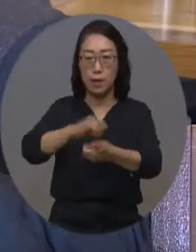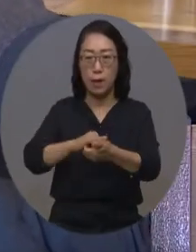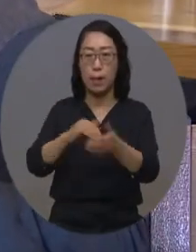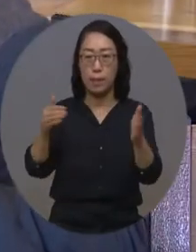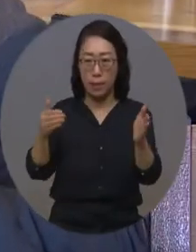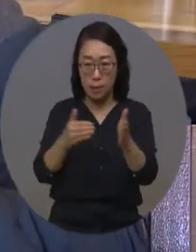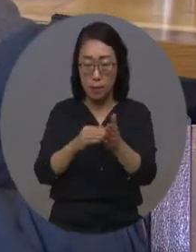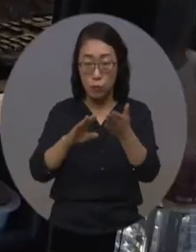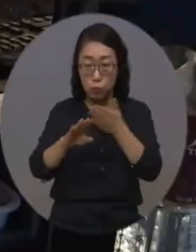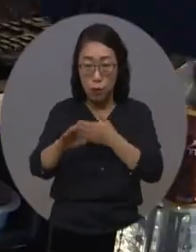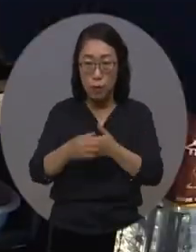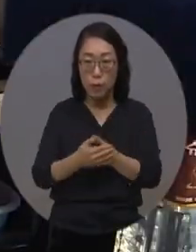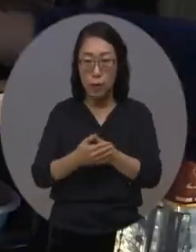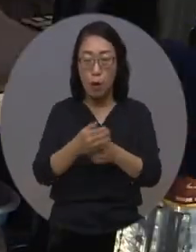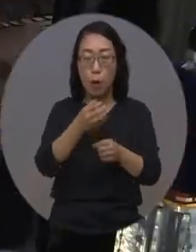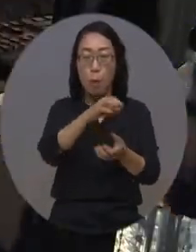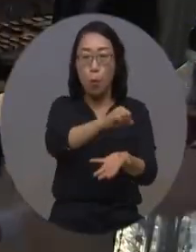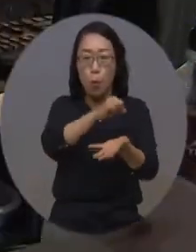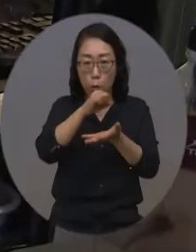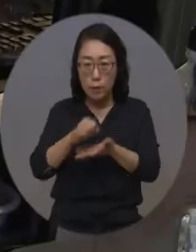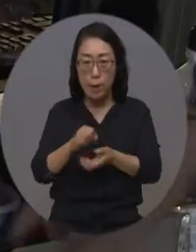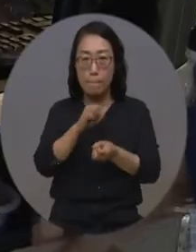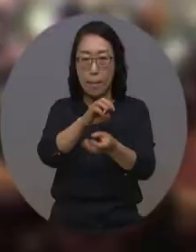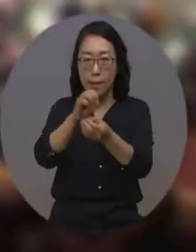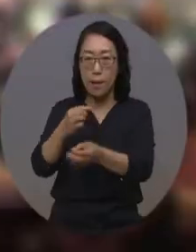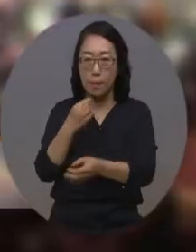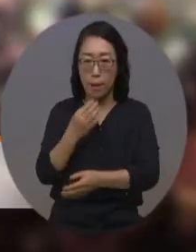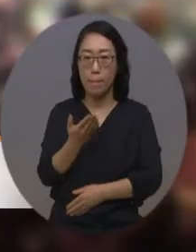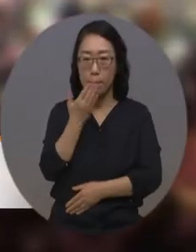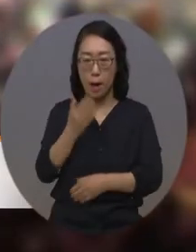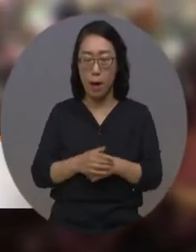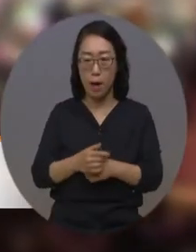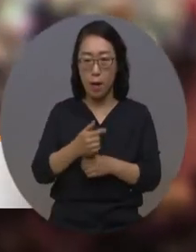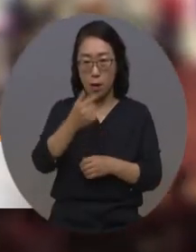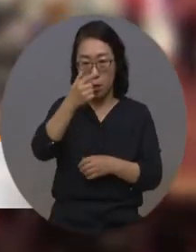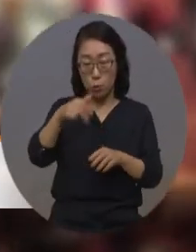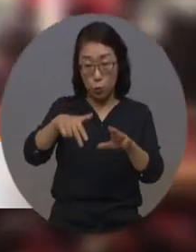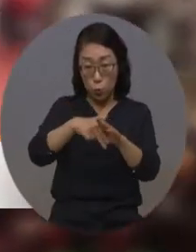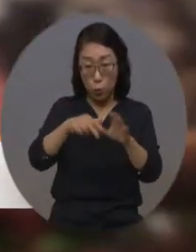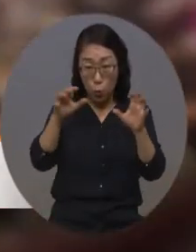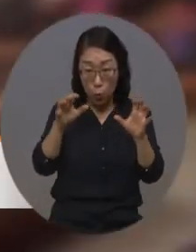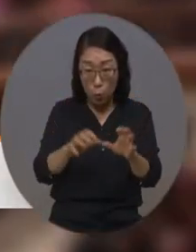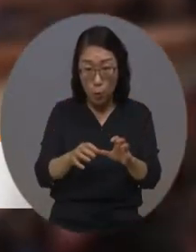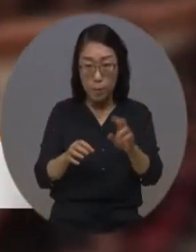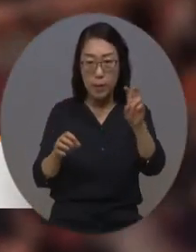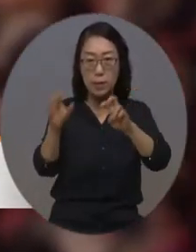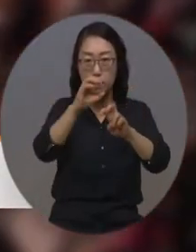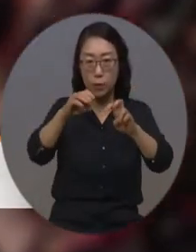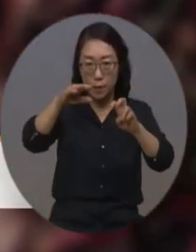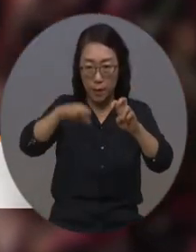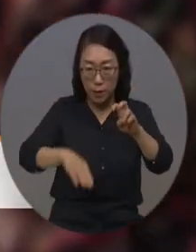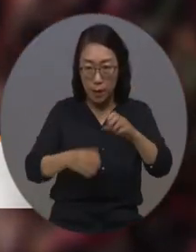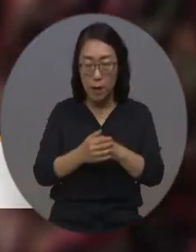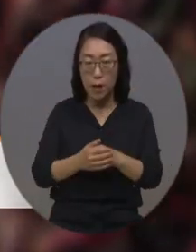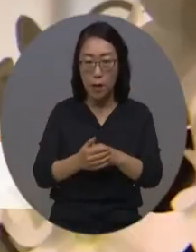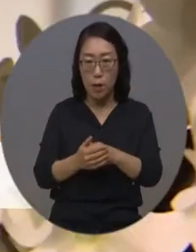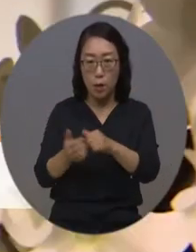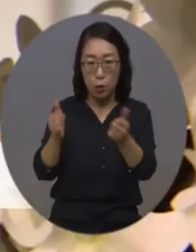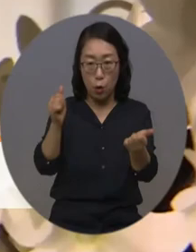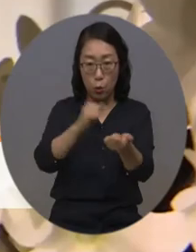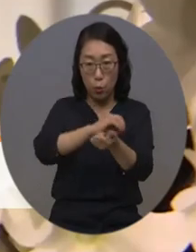그 이후에는 포장, 배달만 가능합니다. 종교 행사는 수용 인원의 20%, 결혼식,